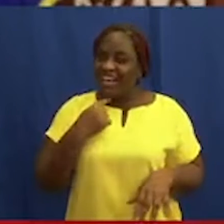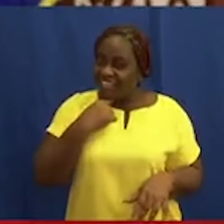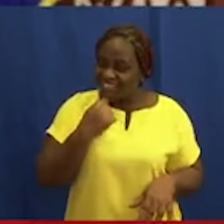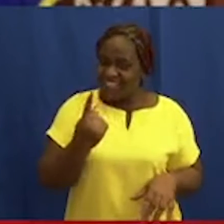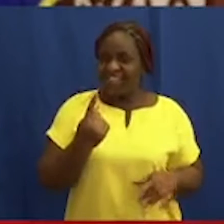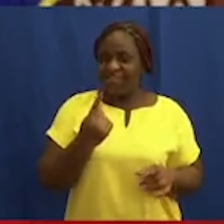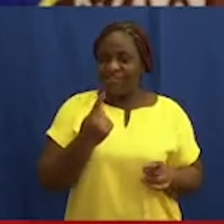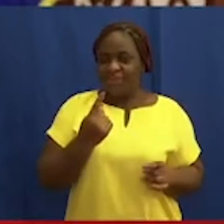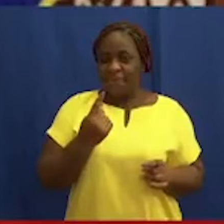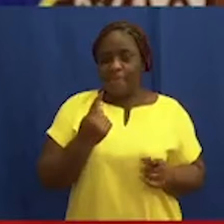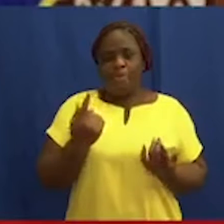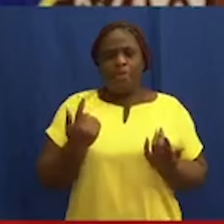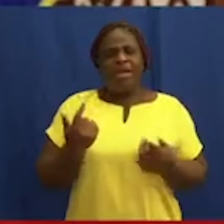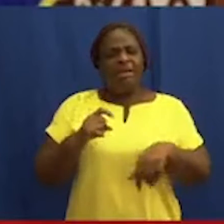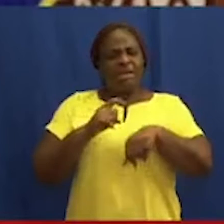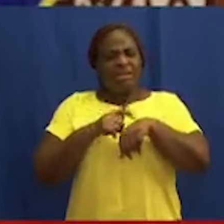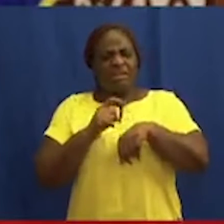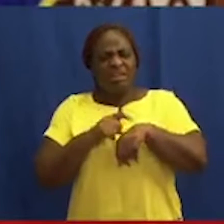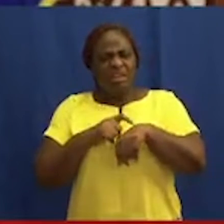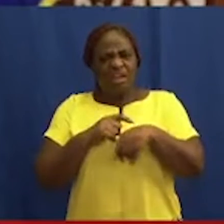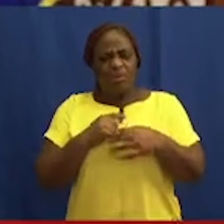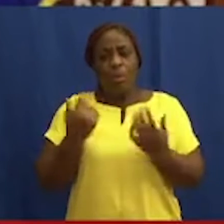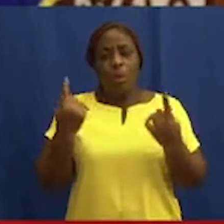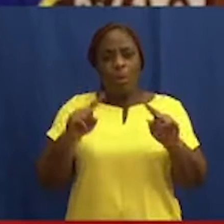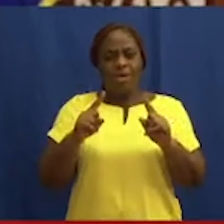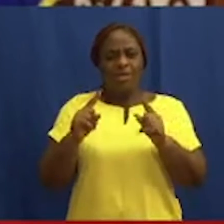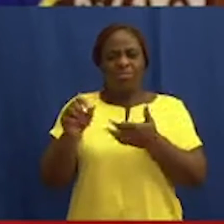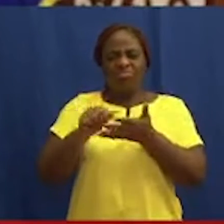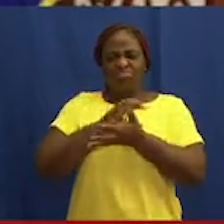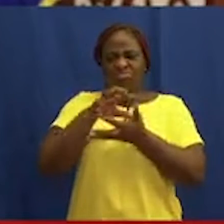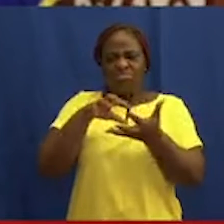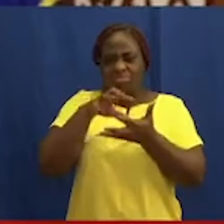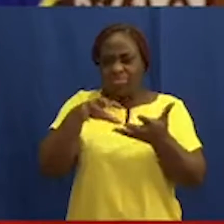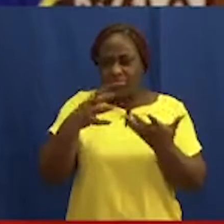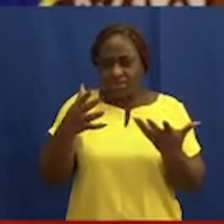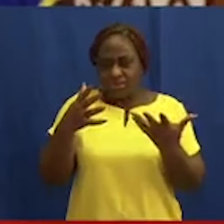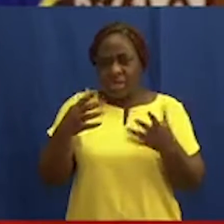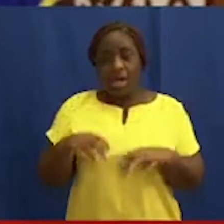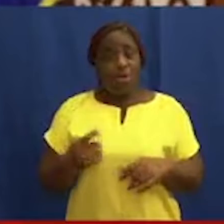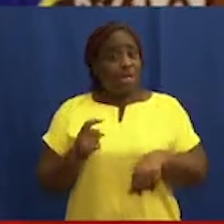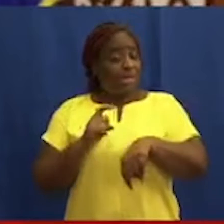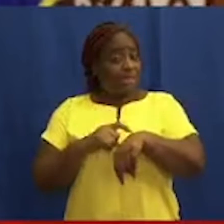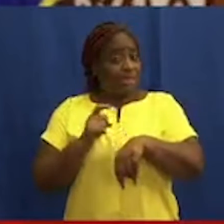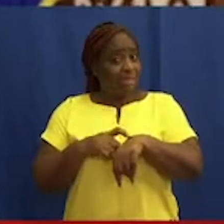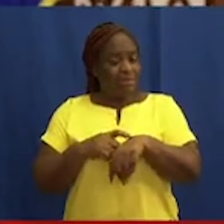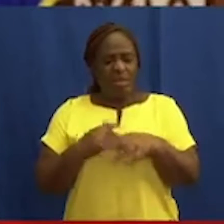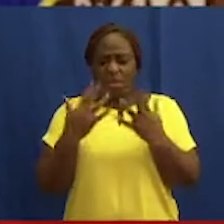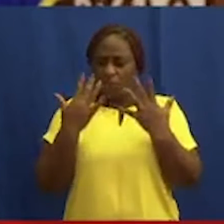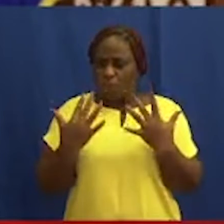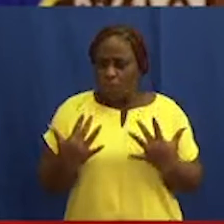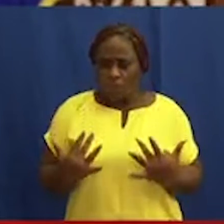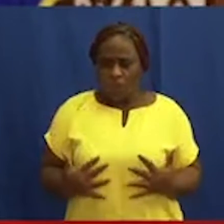wannan lokutan nakan iya razana in shiga halin damuwa saboda rashin isassun wajajen shan magani,